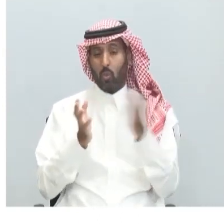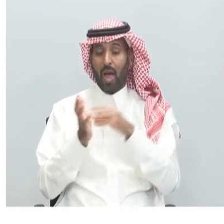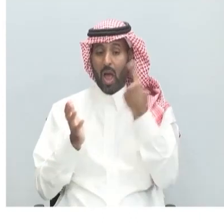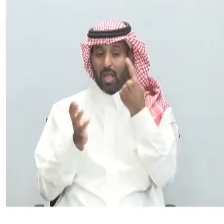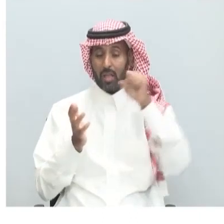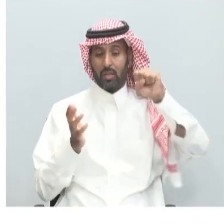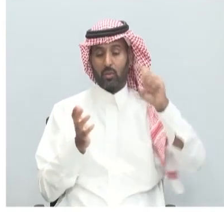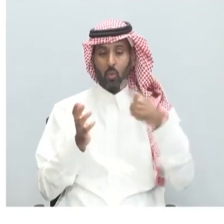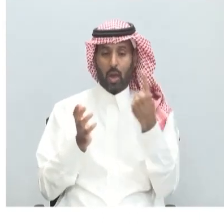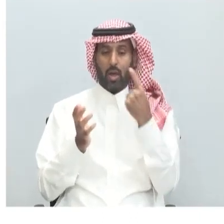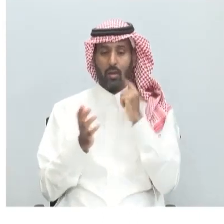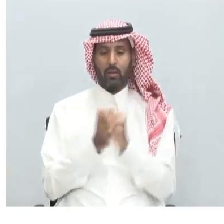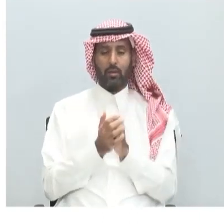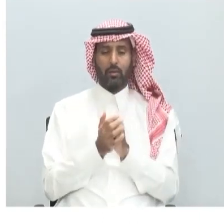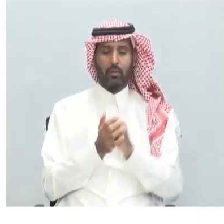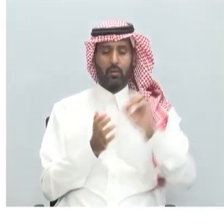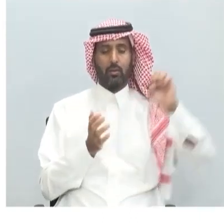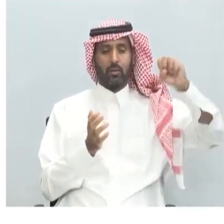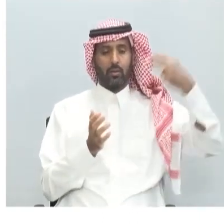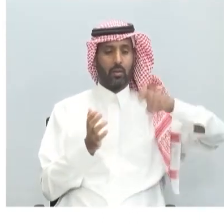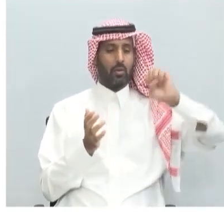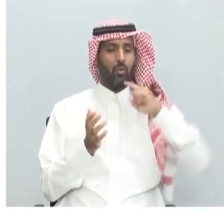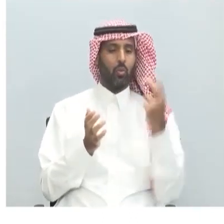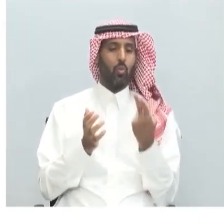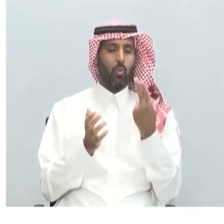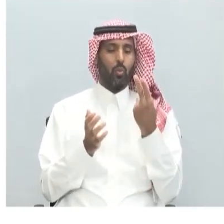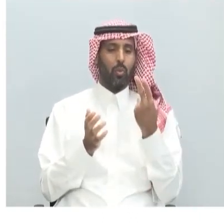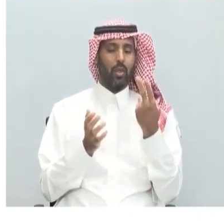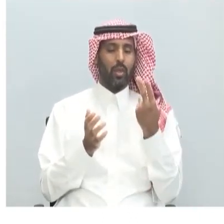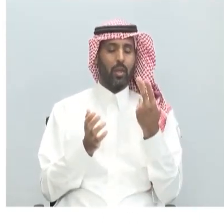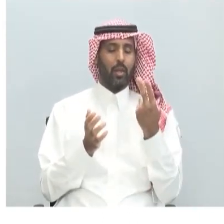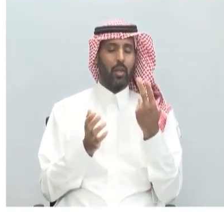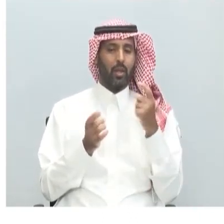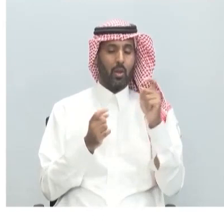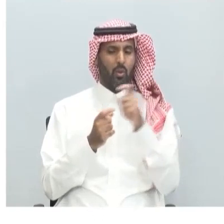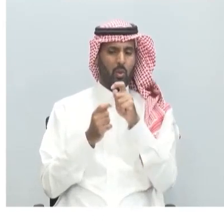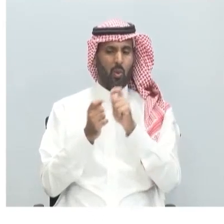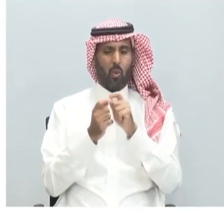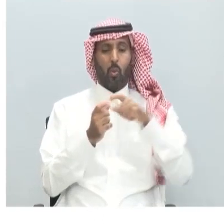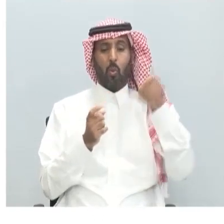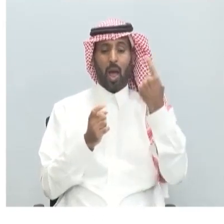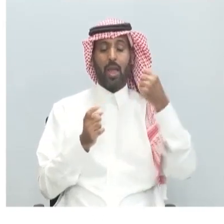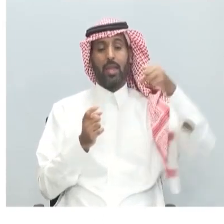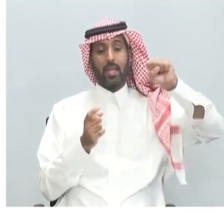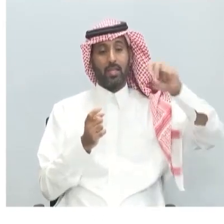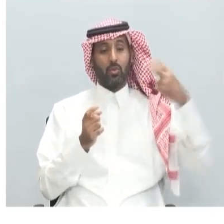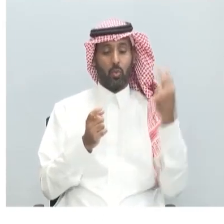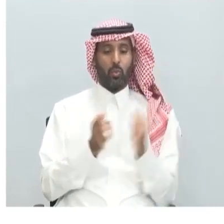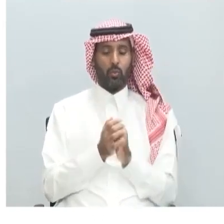1 الهيليوم له فقط عدد ذري اثنان اذا 1 اس 2